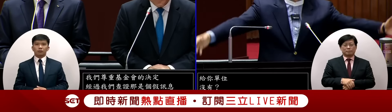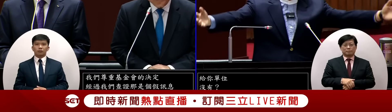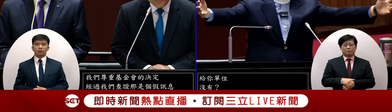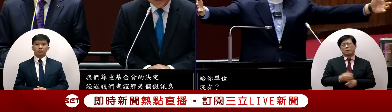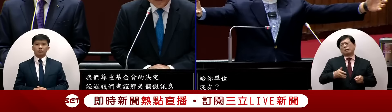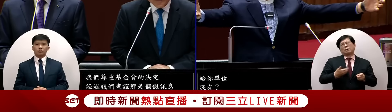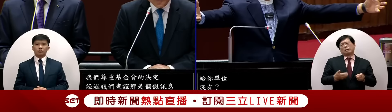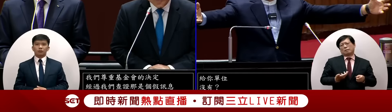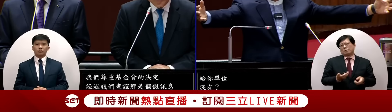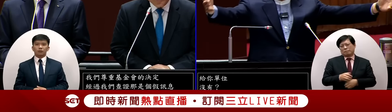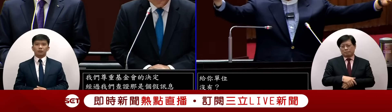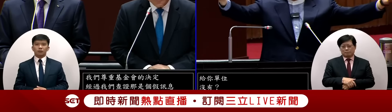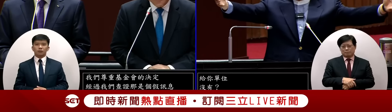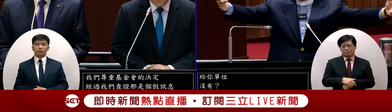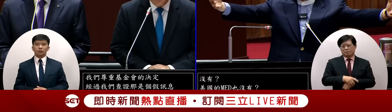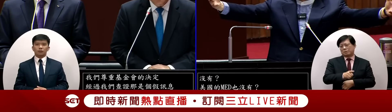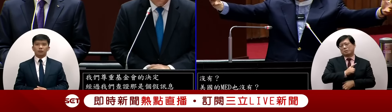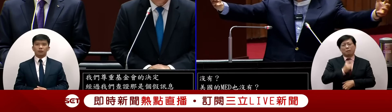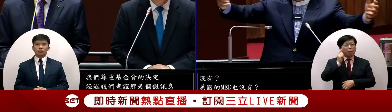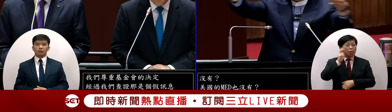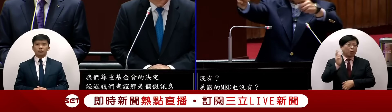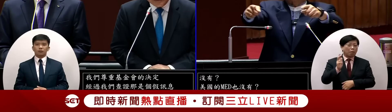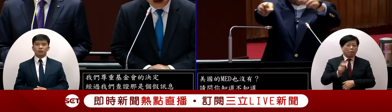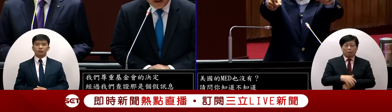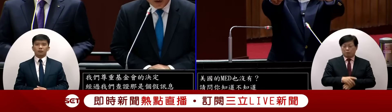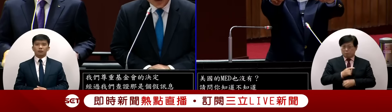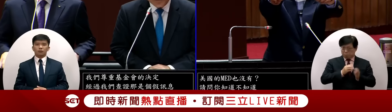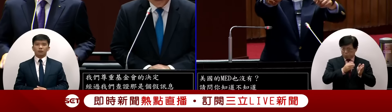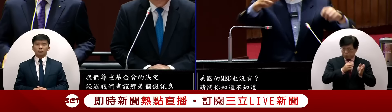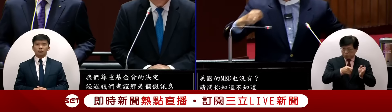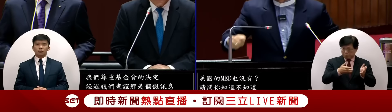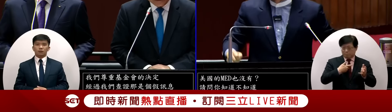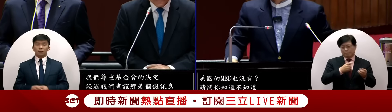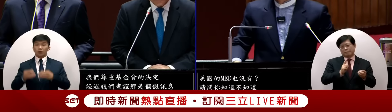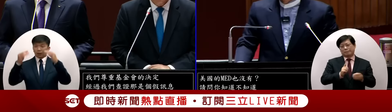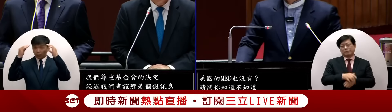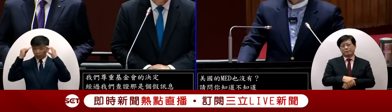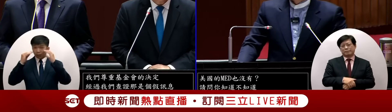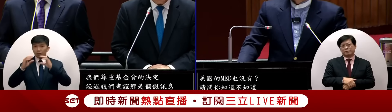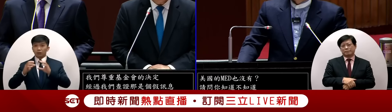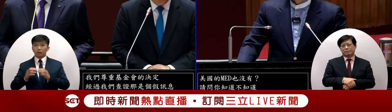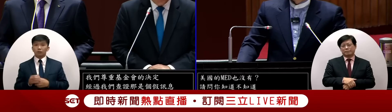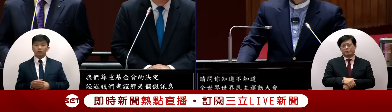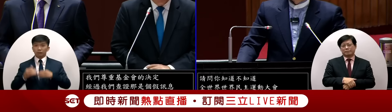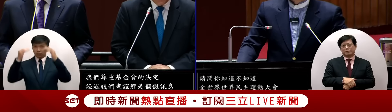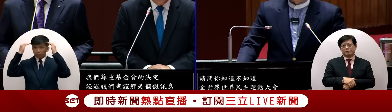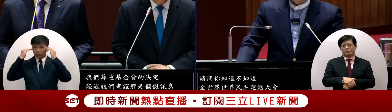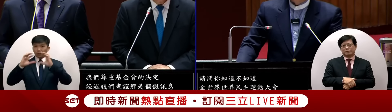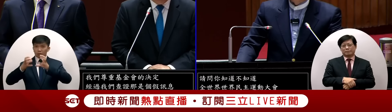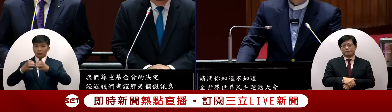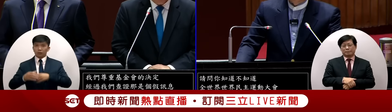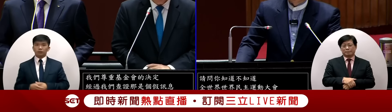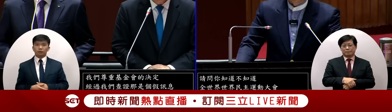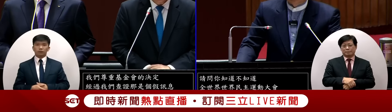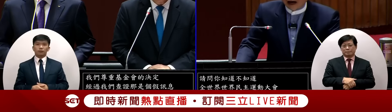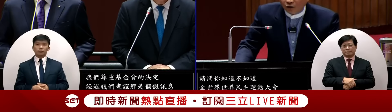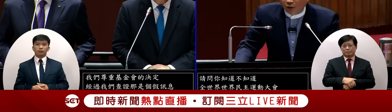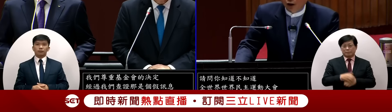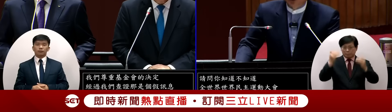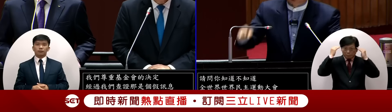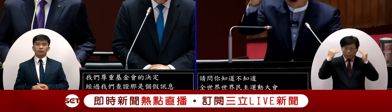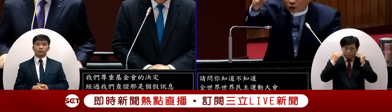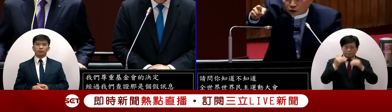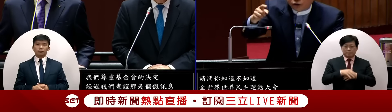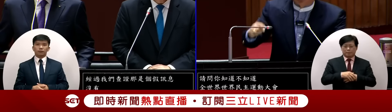你都不在呀、啊，心不在焉呐、啊！你心里 在韩国举办 而已啊。 韩国。 哈？ 韩国。 韩